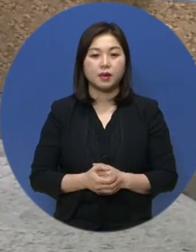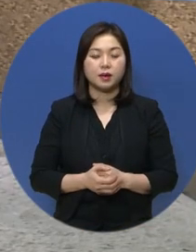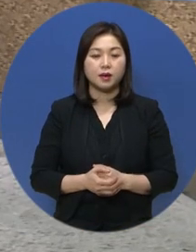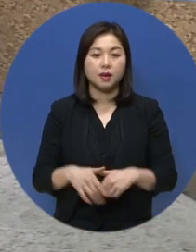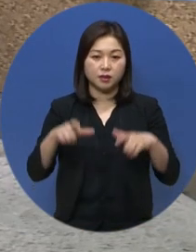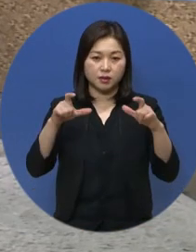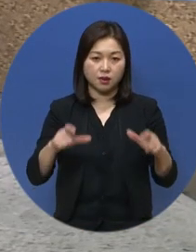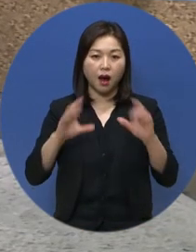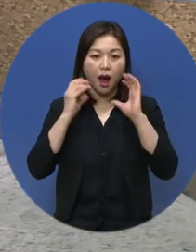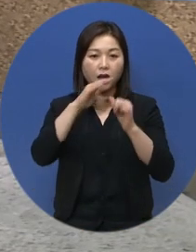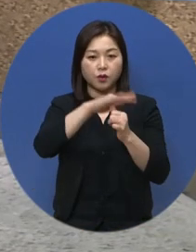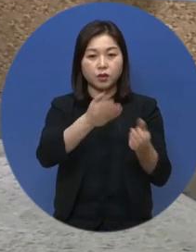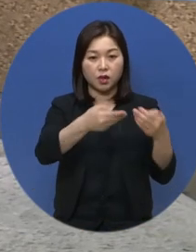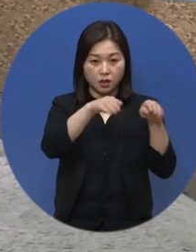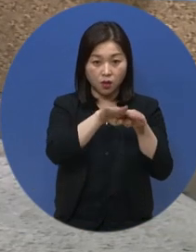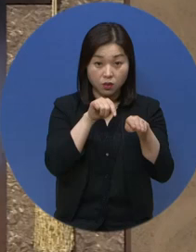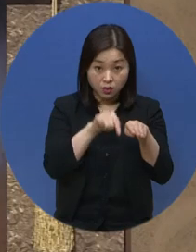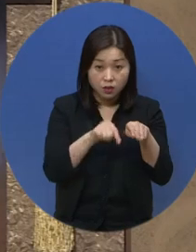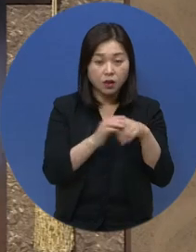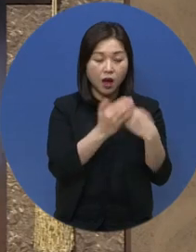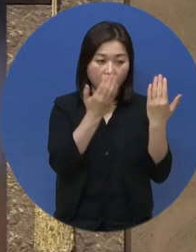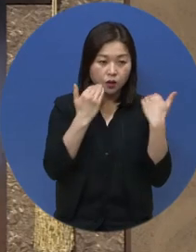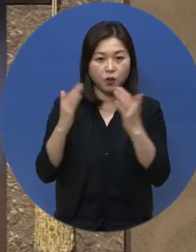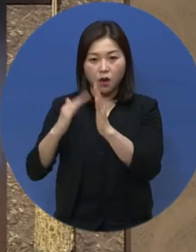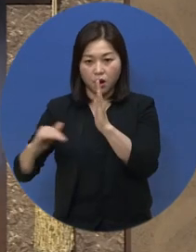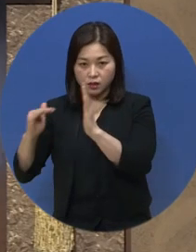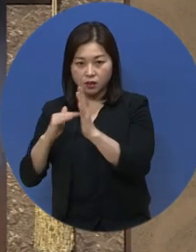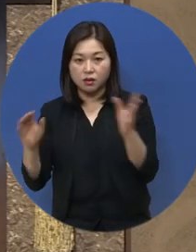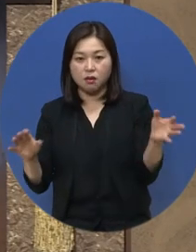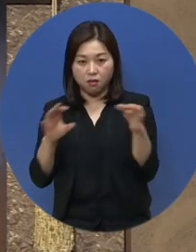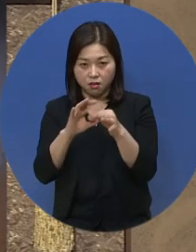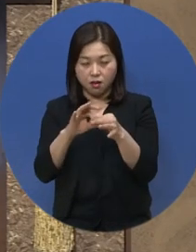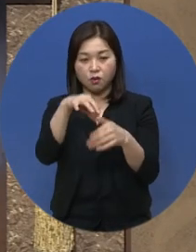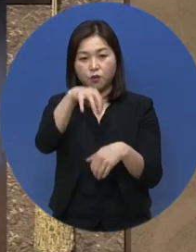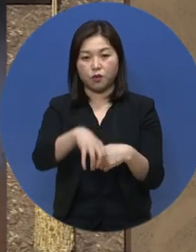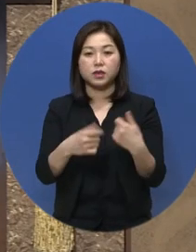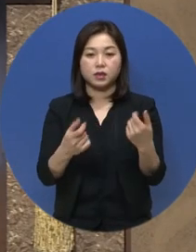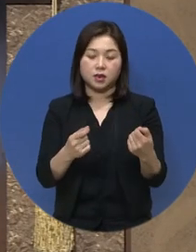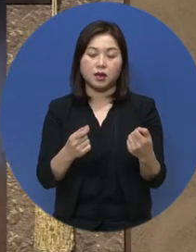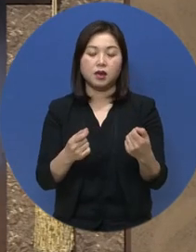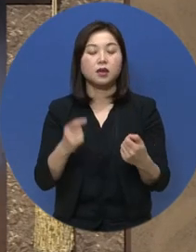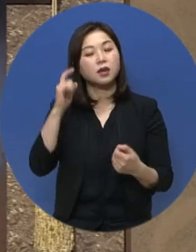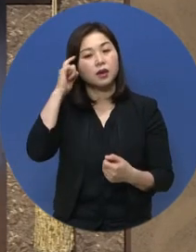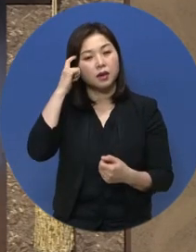네. 학교와 가정을 잇는 베이스캠프라고 생각하면 좋을 것 같아요.